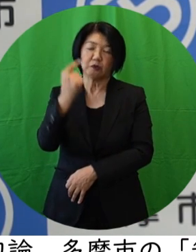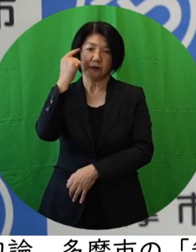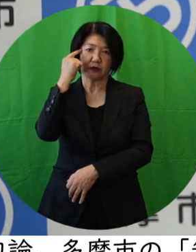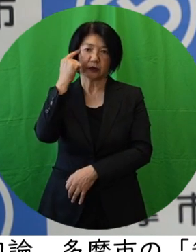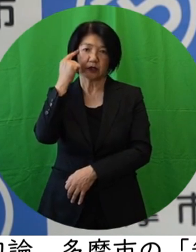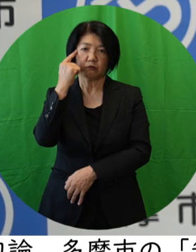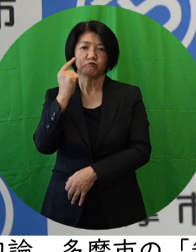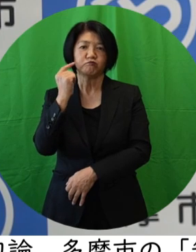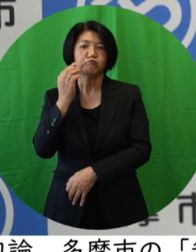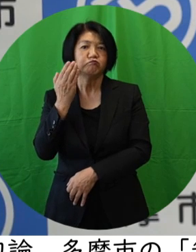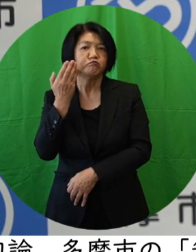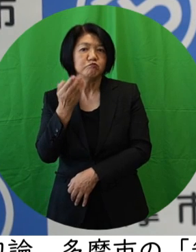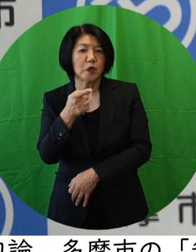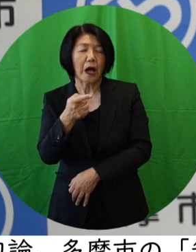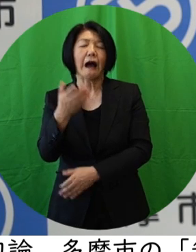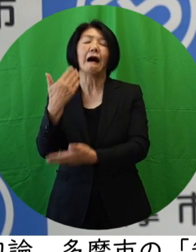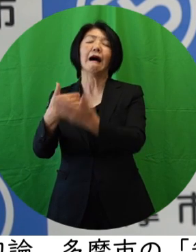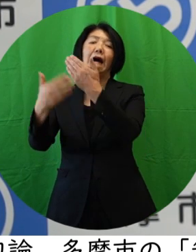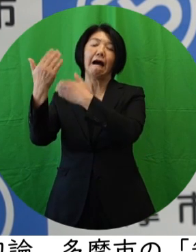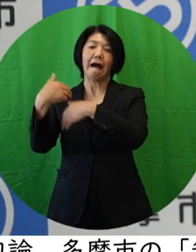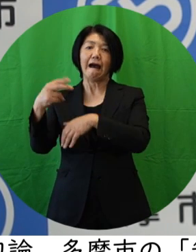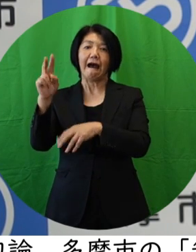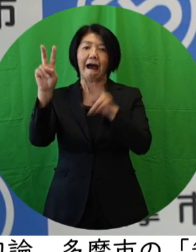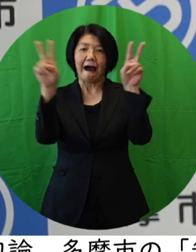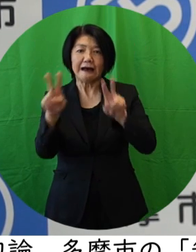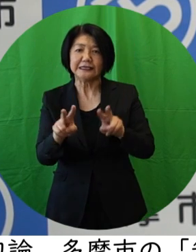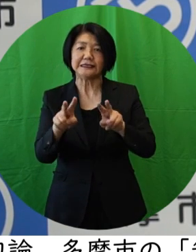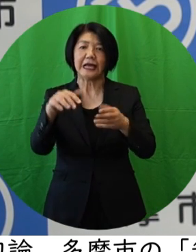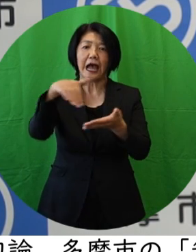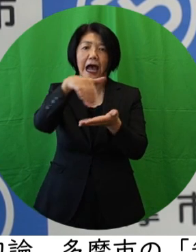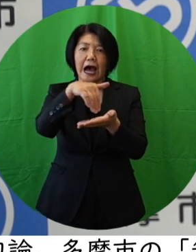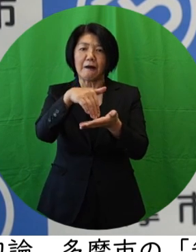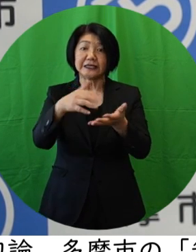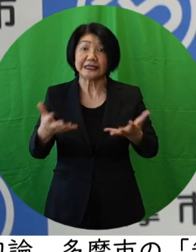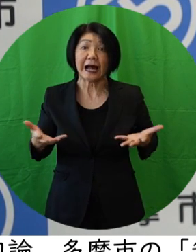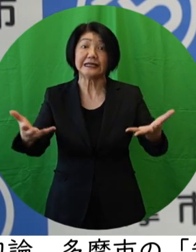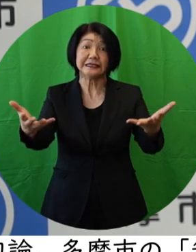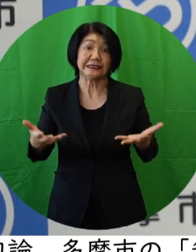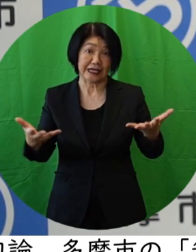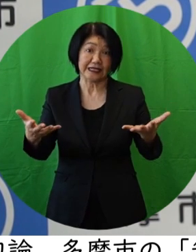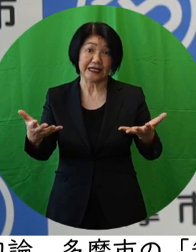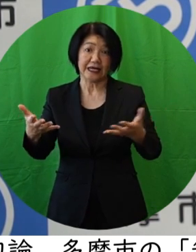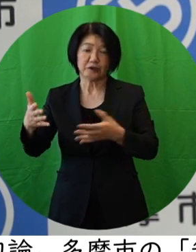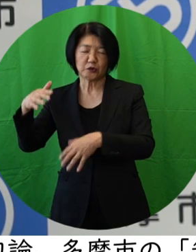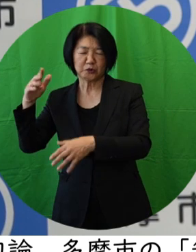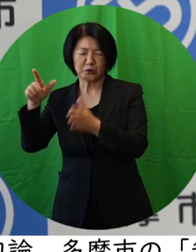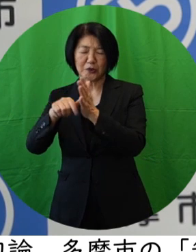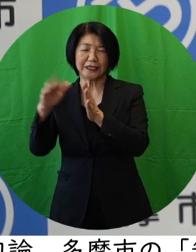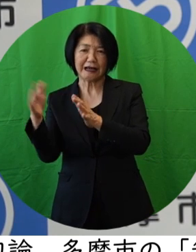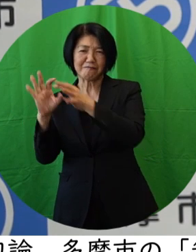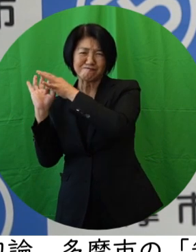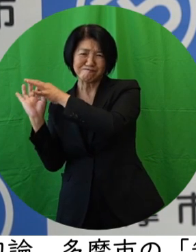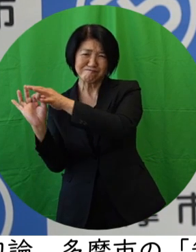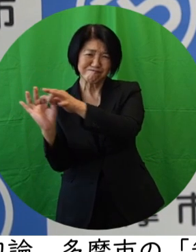ば阪神淡路大震災の頃から自主的に取り組まれてきたとの